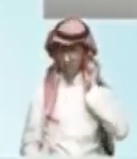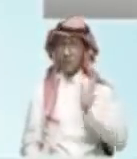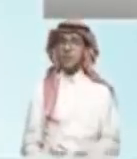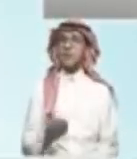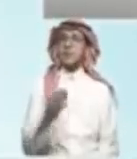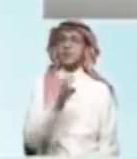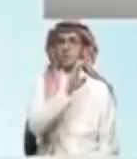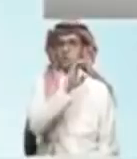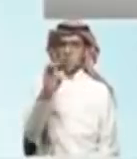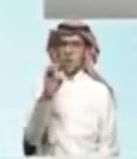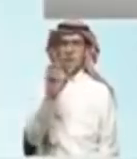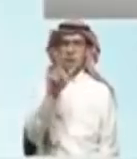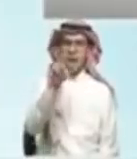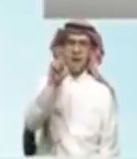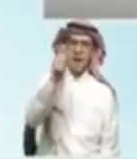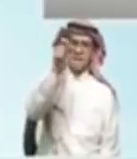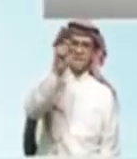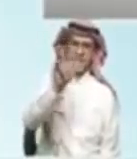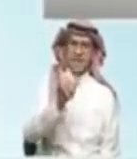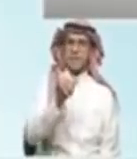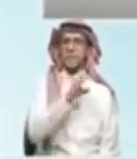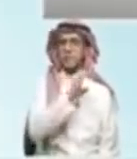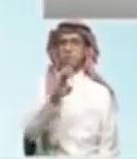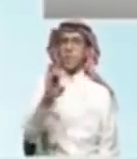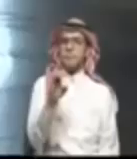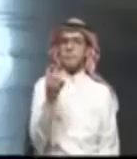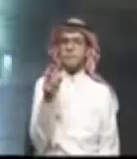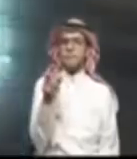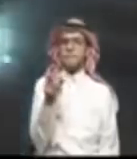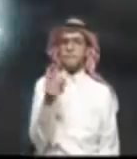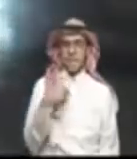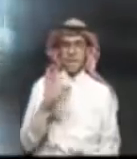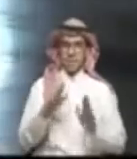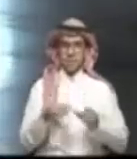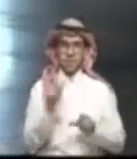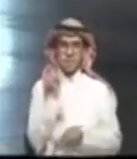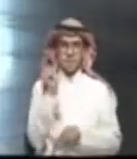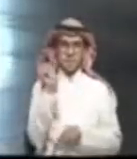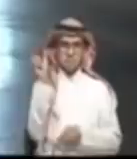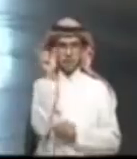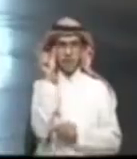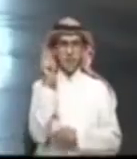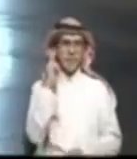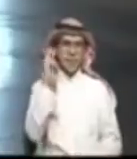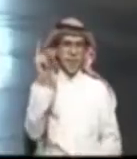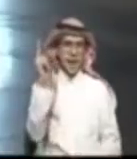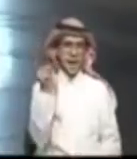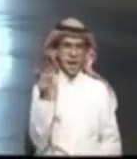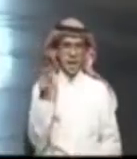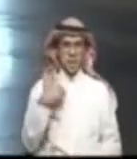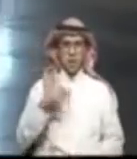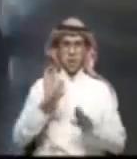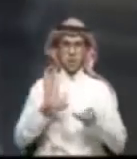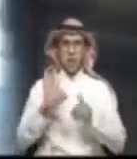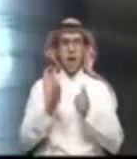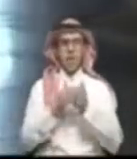مرحبا بك زميلي لافي، وأيضا بالسادة المشاهدين أينما كنتم من هنا من ساحات المسجد النبوي الشريف. بالفعل سوف أتحدث